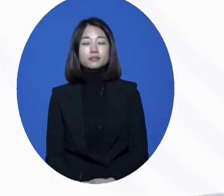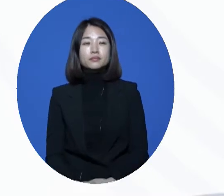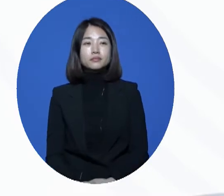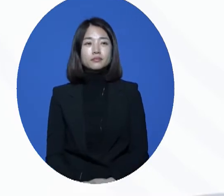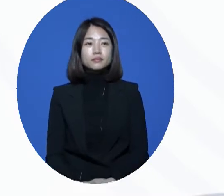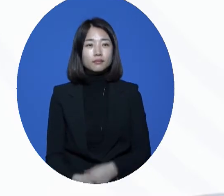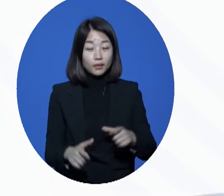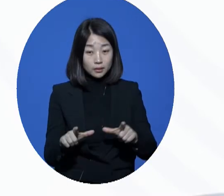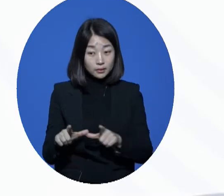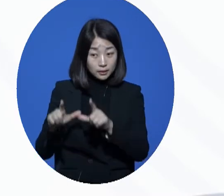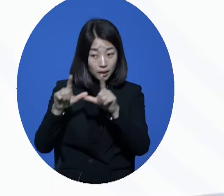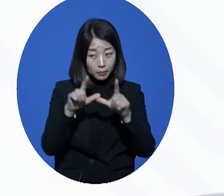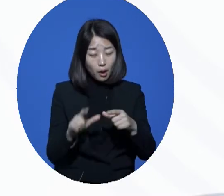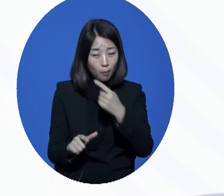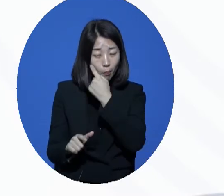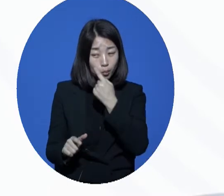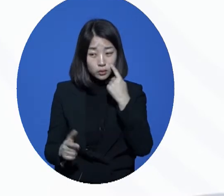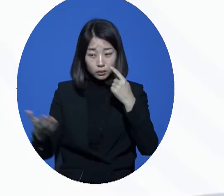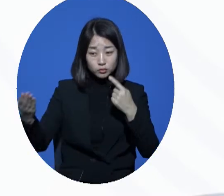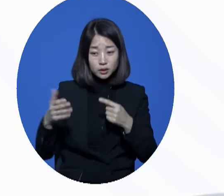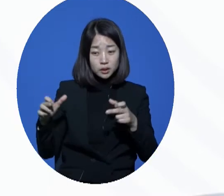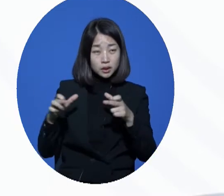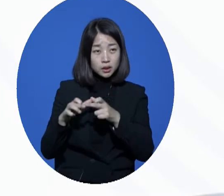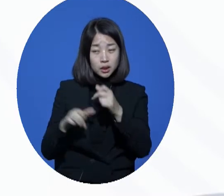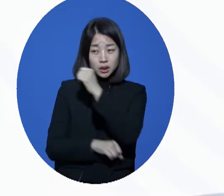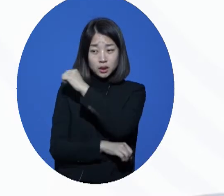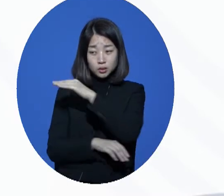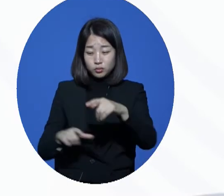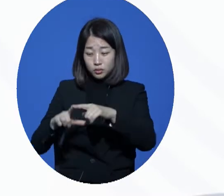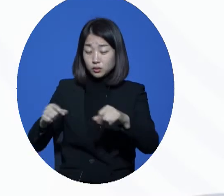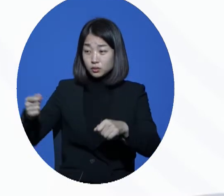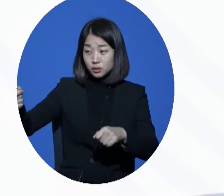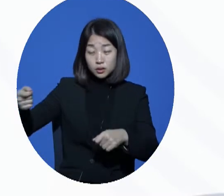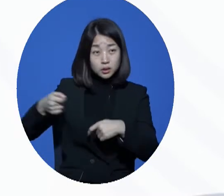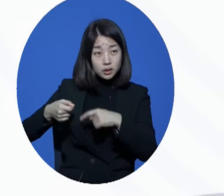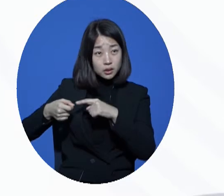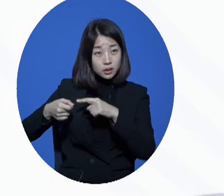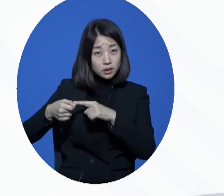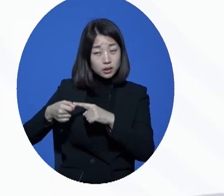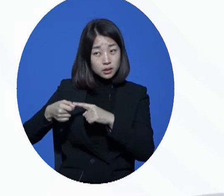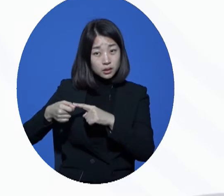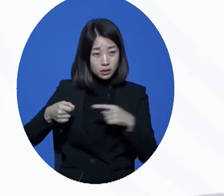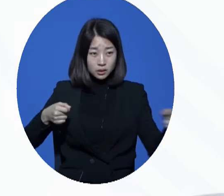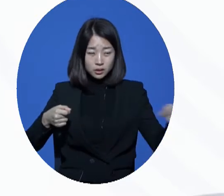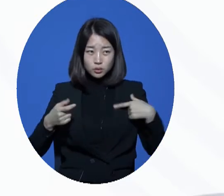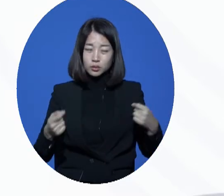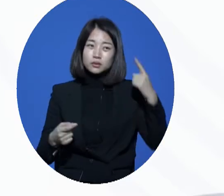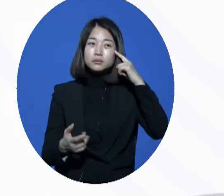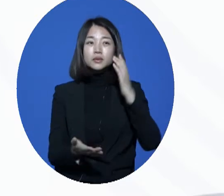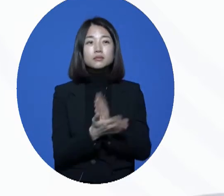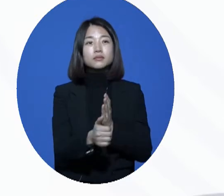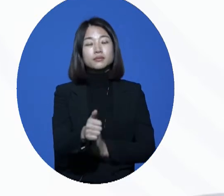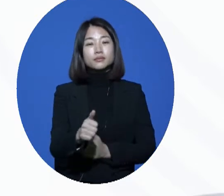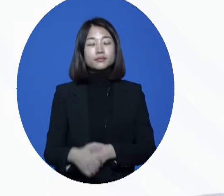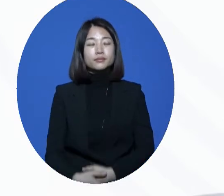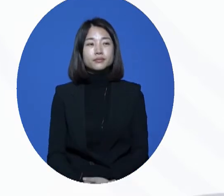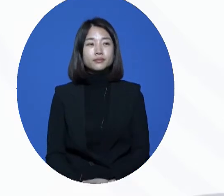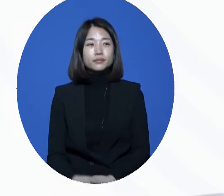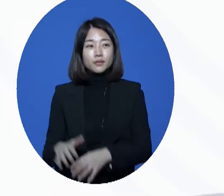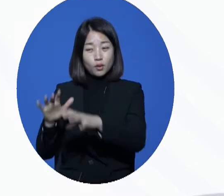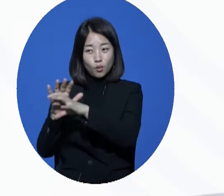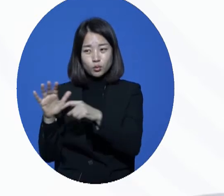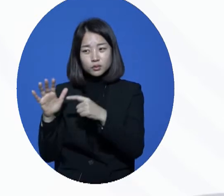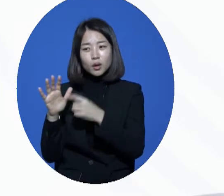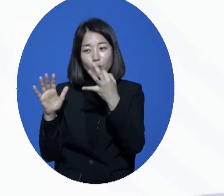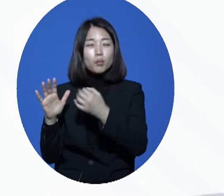다만 삶에 대한 보장의 방식과 그 기준을 지금의 장애인 등록 제도를 갖고 논의하기는 어렵다라고 코로나19가